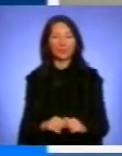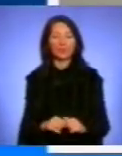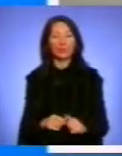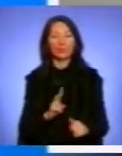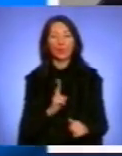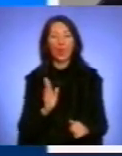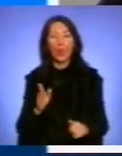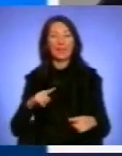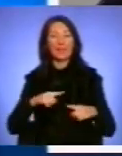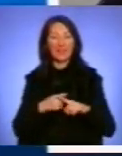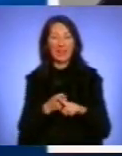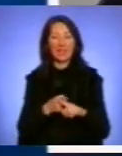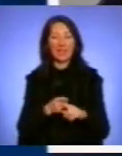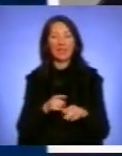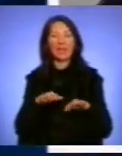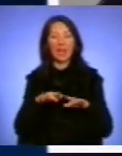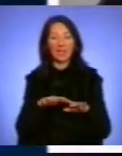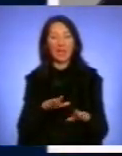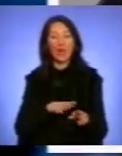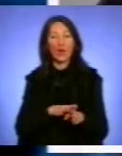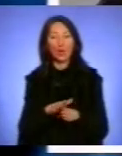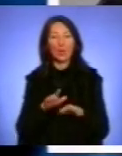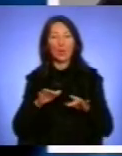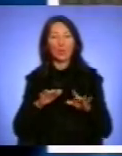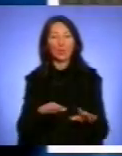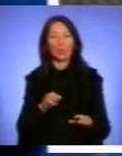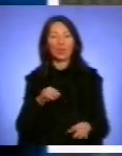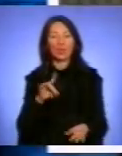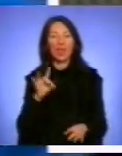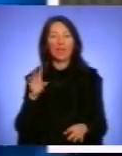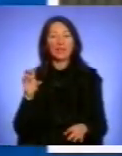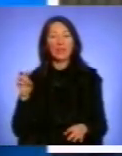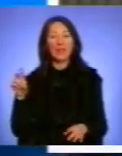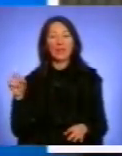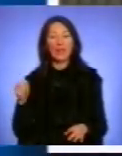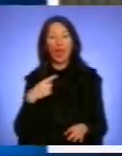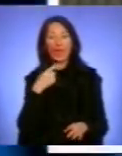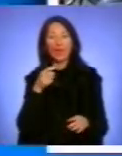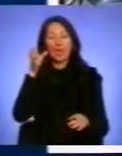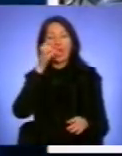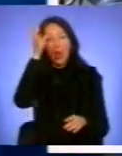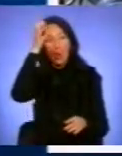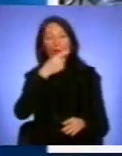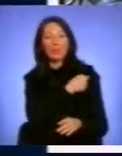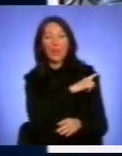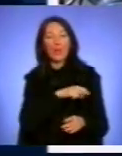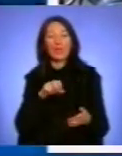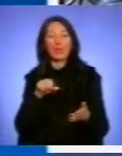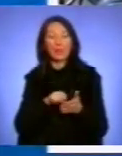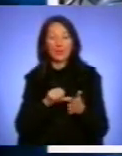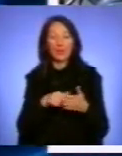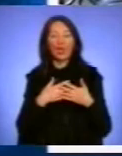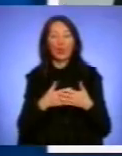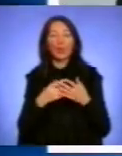Якою буде техніка виконання процедури трансплантації? Про це говорили науковці, медики, представники громадських організацій і релігійних